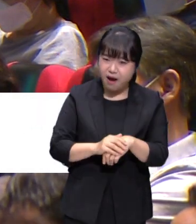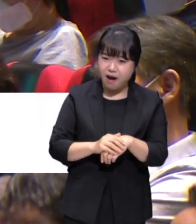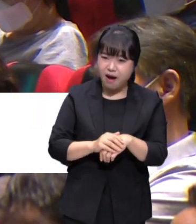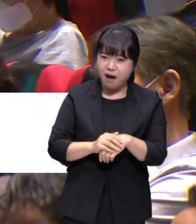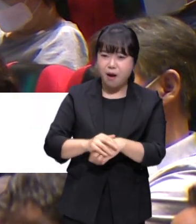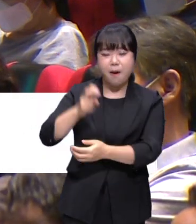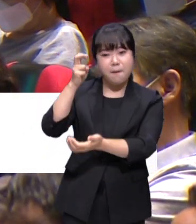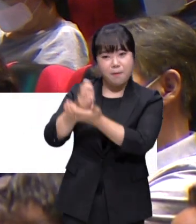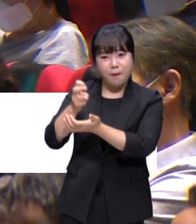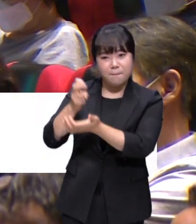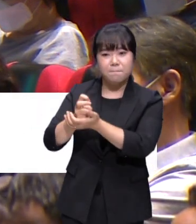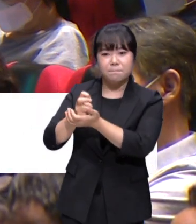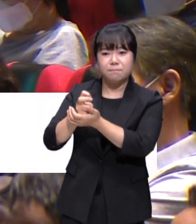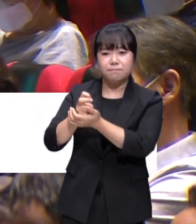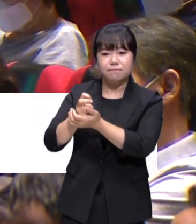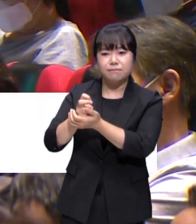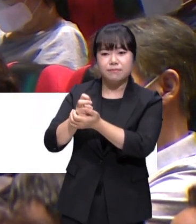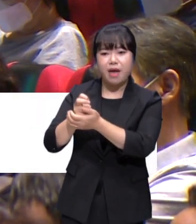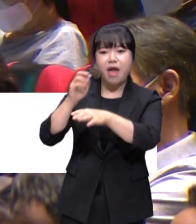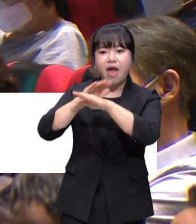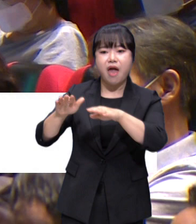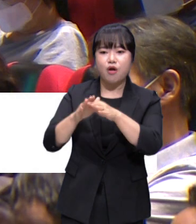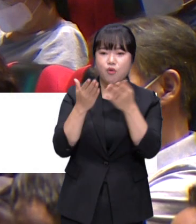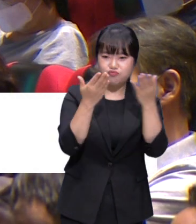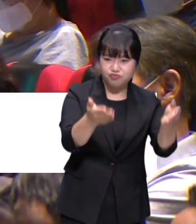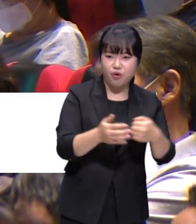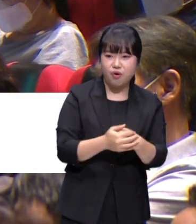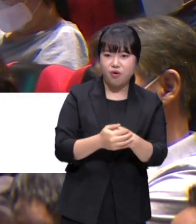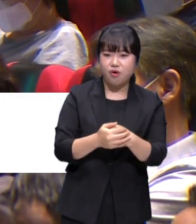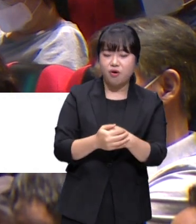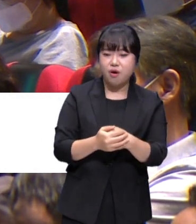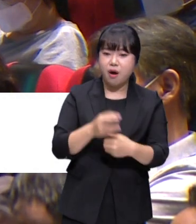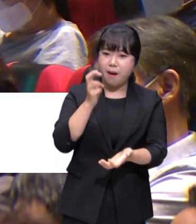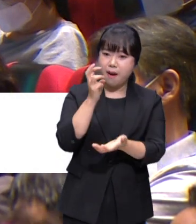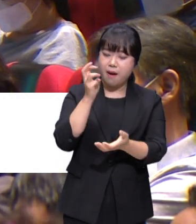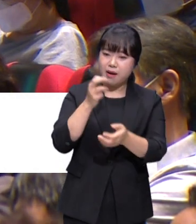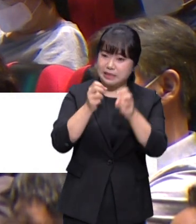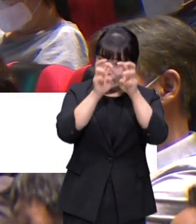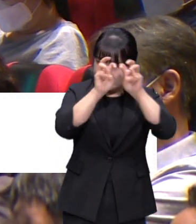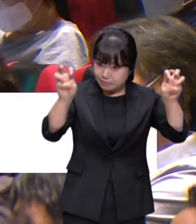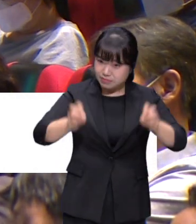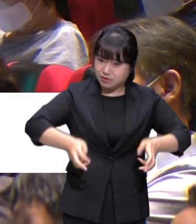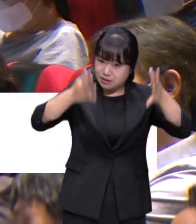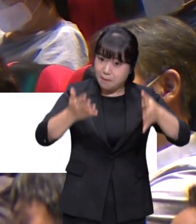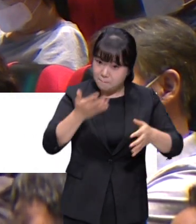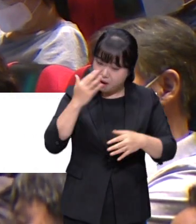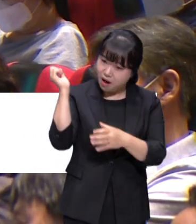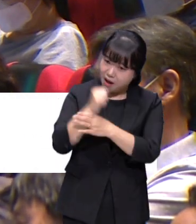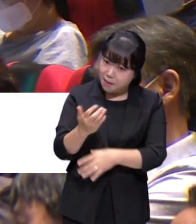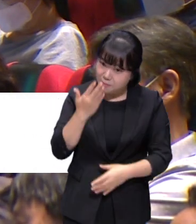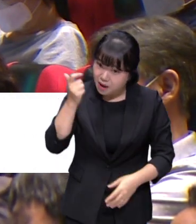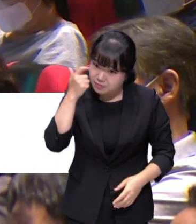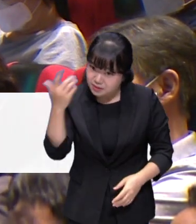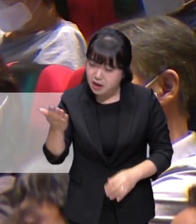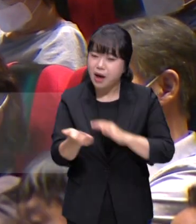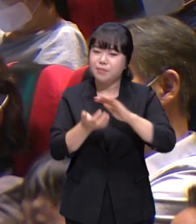이상이라든가 그렇게 좀 법적으로 좀 해제를 좀 해주실 수 없는지 그런 걸 좀 알아보고